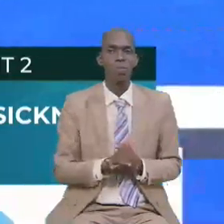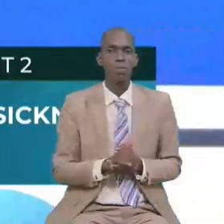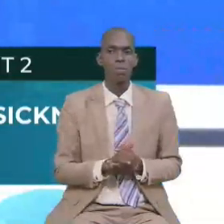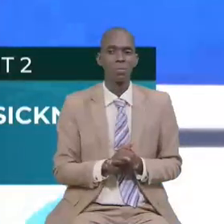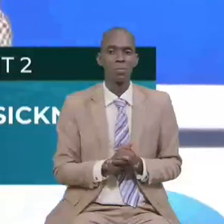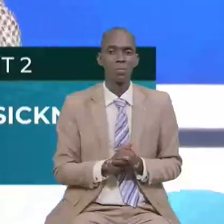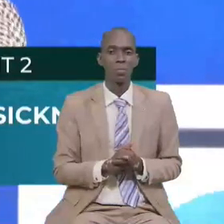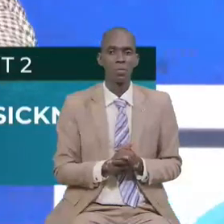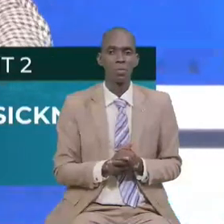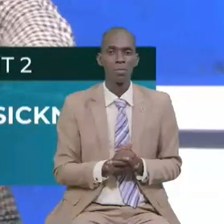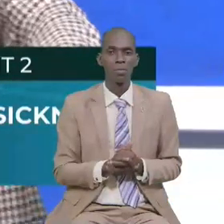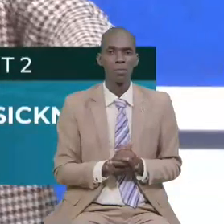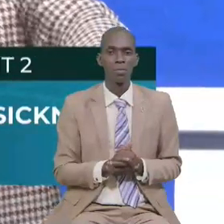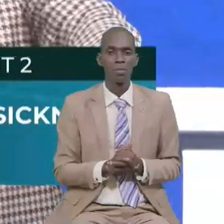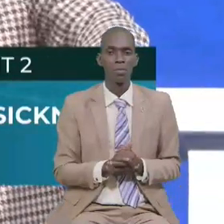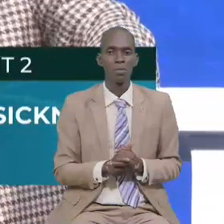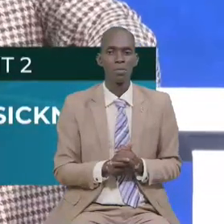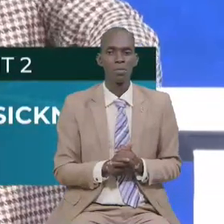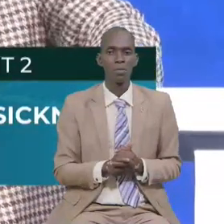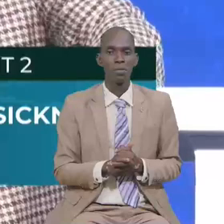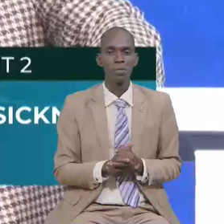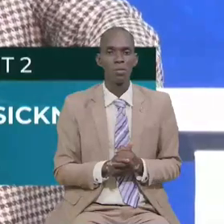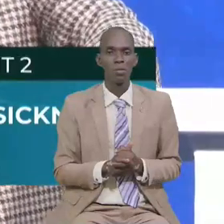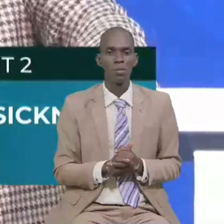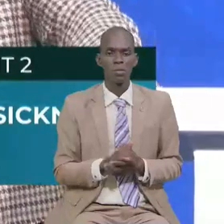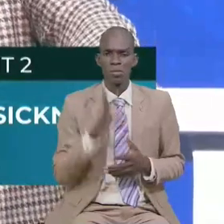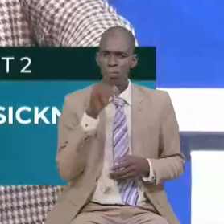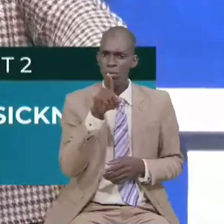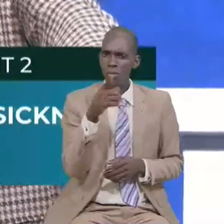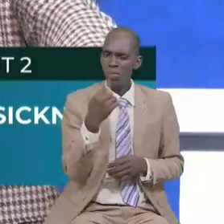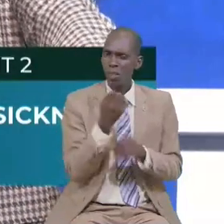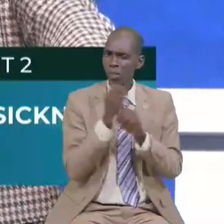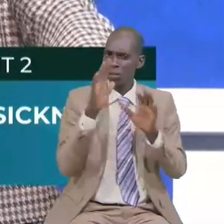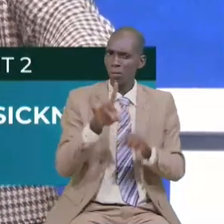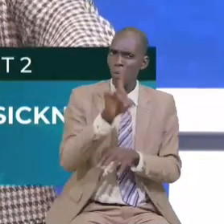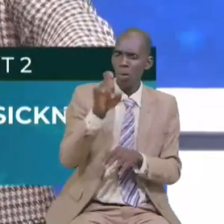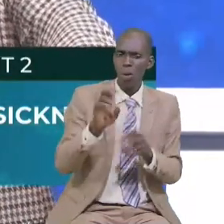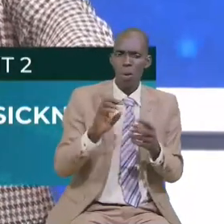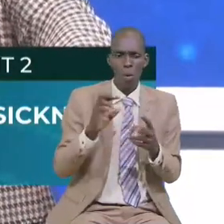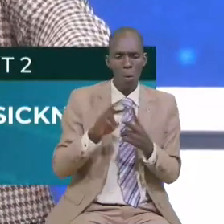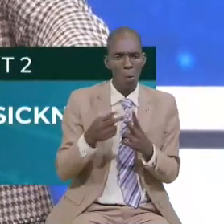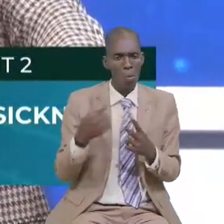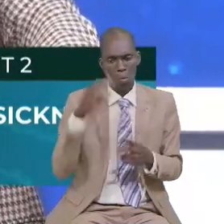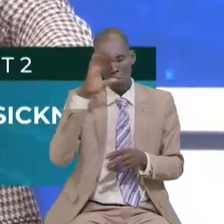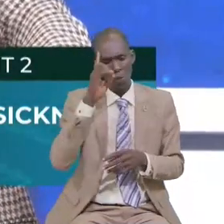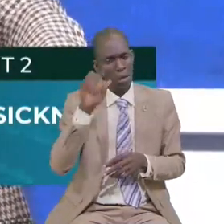en attendre un autre ?» Es-tu le sauveur ou devons-nous en attendre un